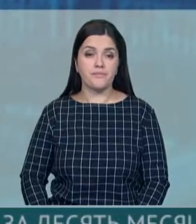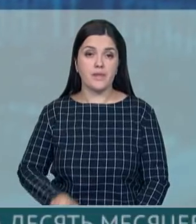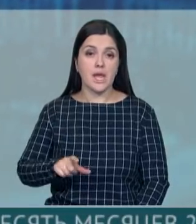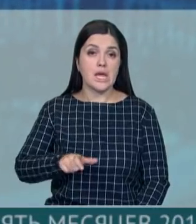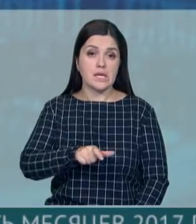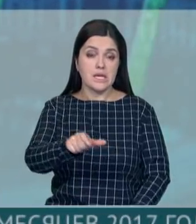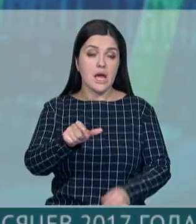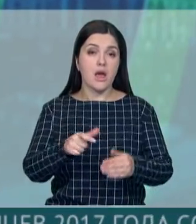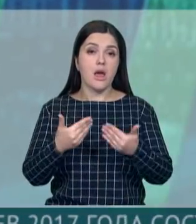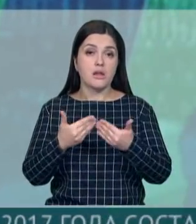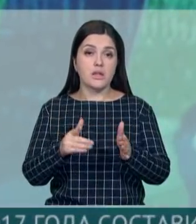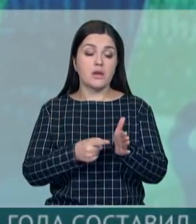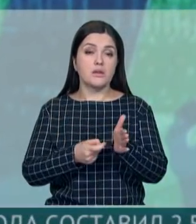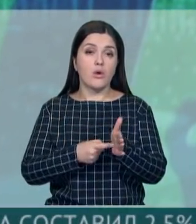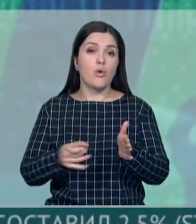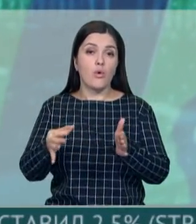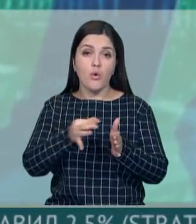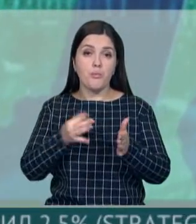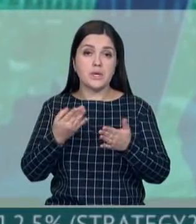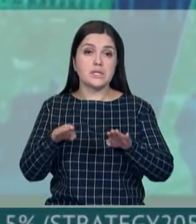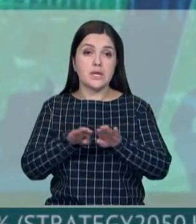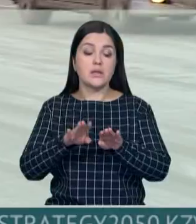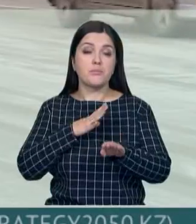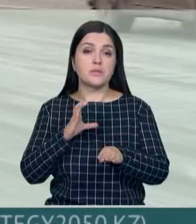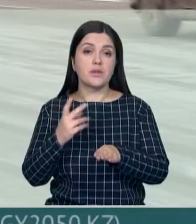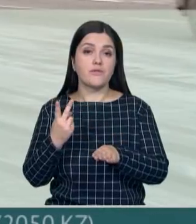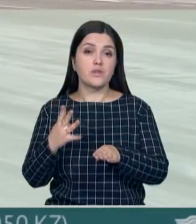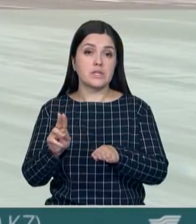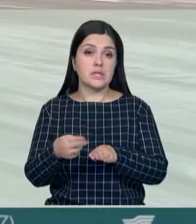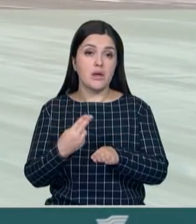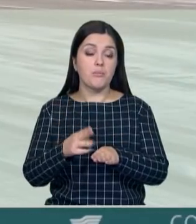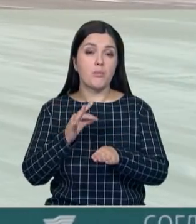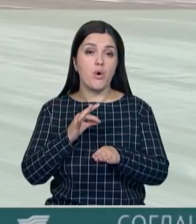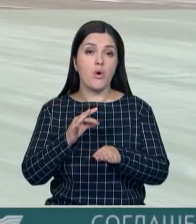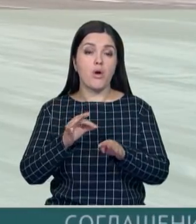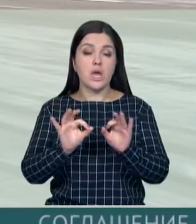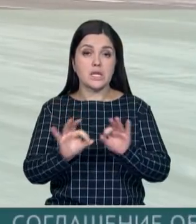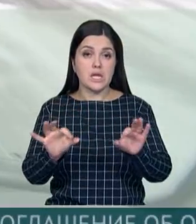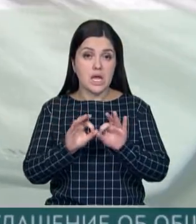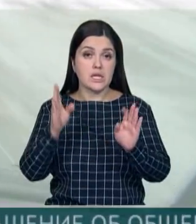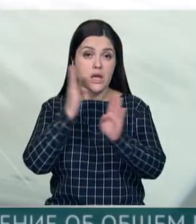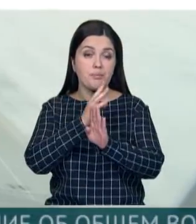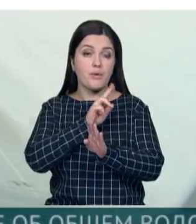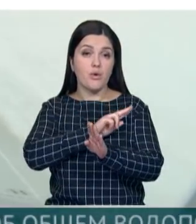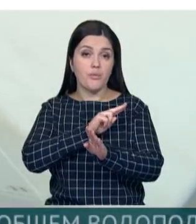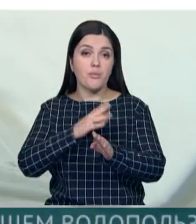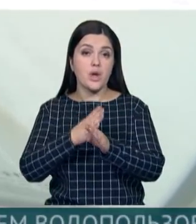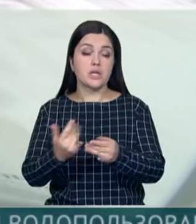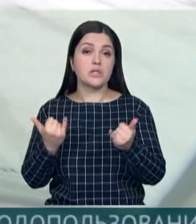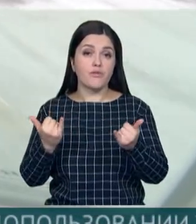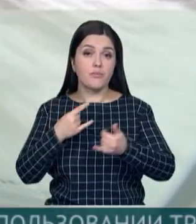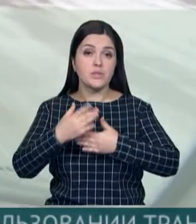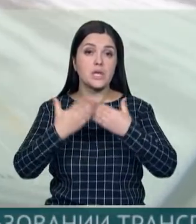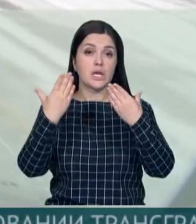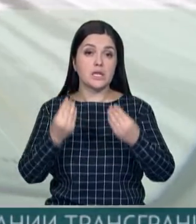Тем временем все трассы открыты в Карагандинской области. Закрыты они были с 24 декабря. По данным синоптиков, в некоторых регионах сегодня и в